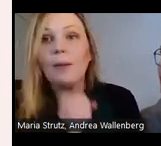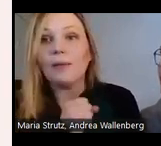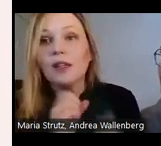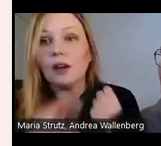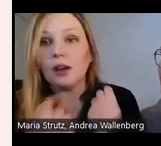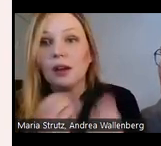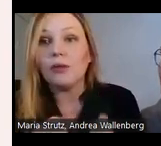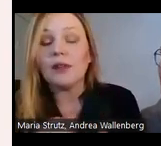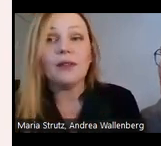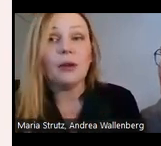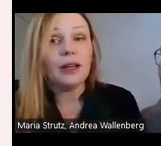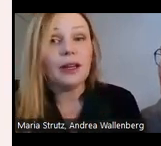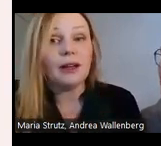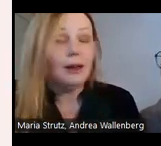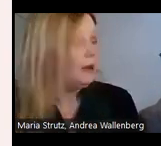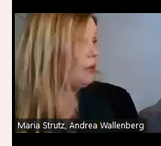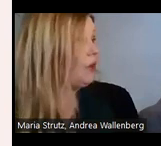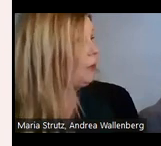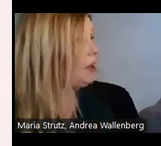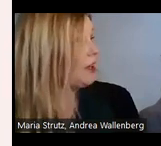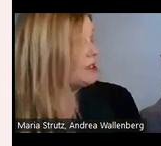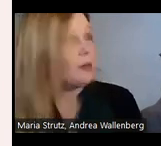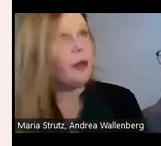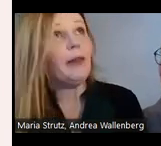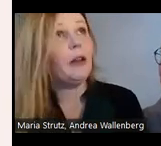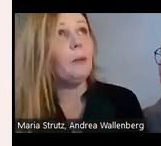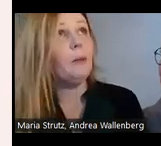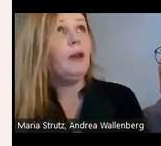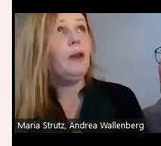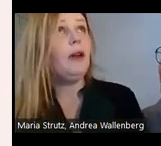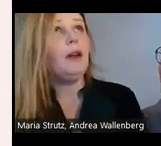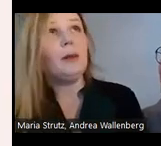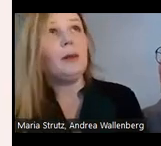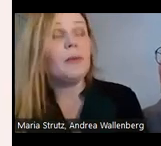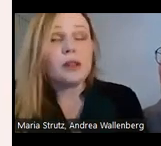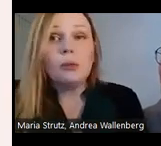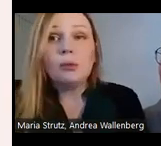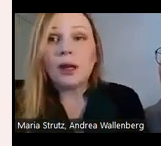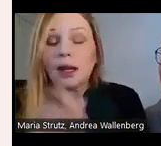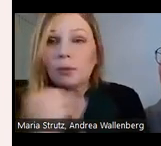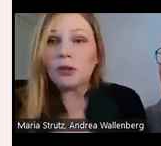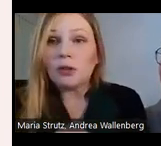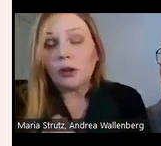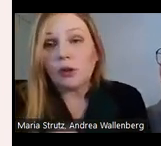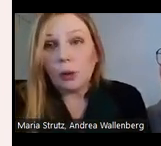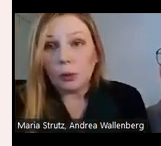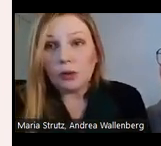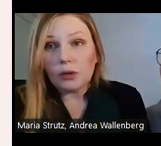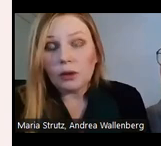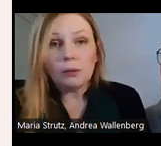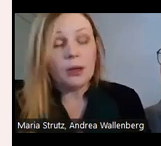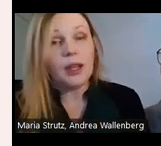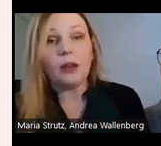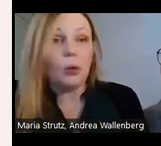kanske går och hämtar saker för att visa vad de vill. Mm. Men vi har med, det kanske inte bara handlar om när man hämtar skorna kan ju betyda att jag vill gå